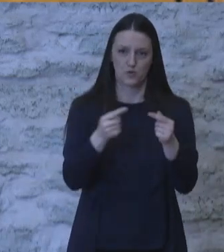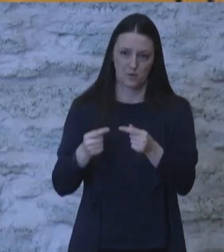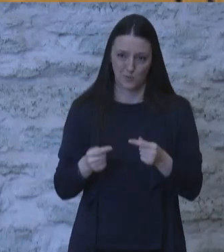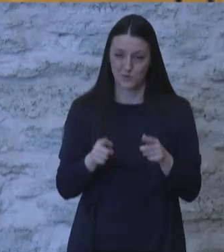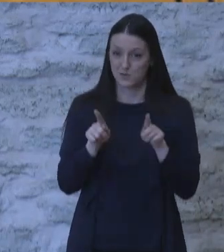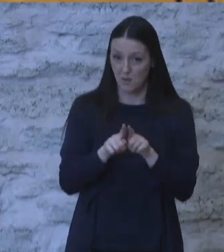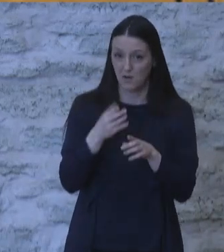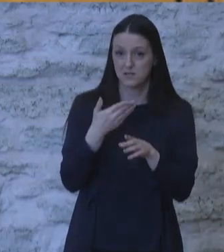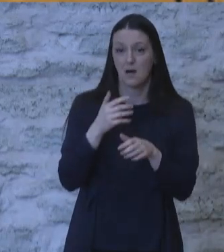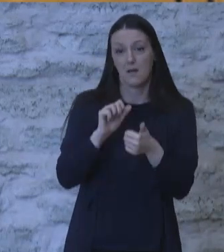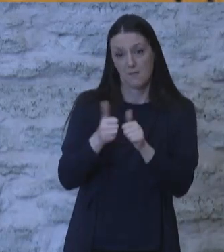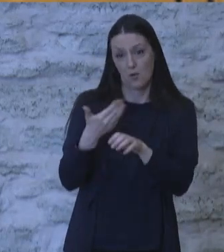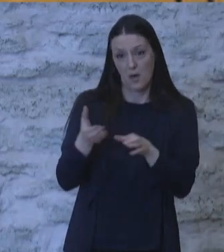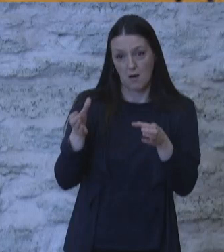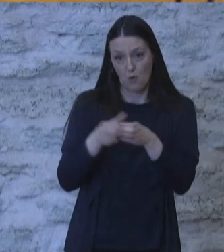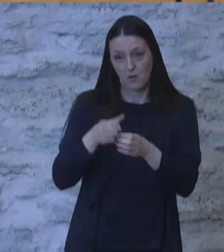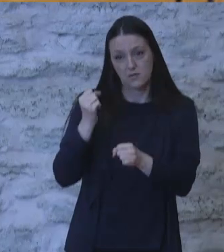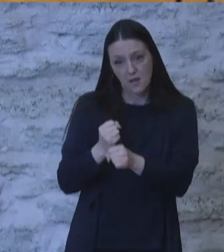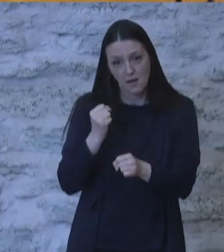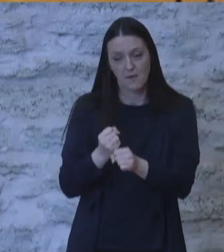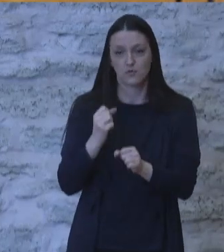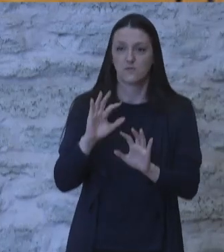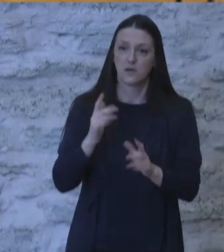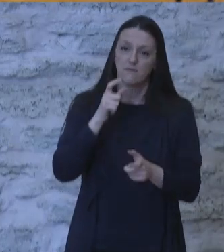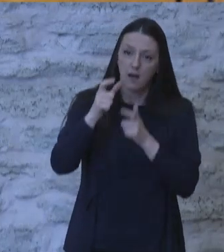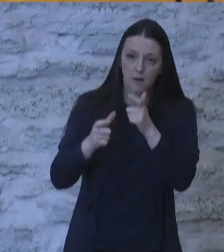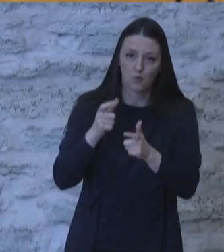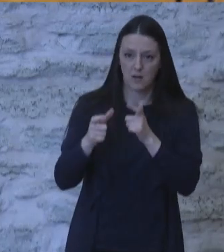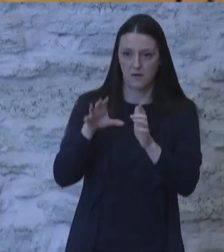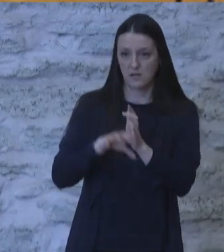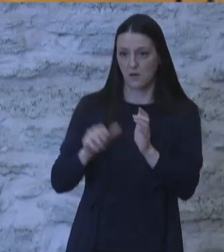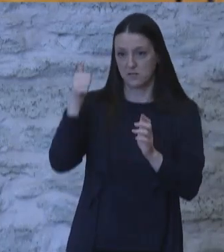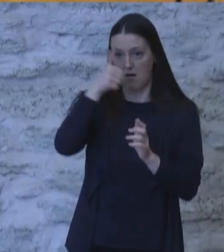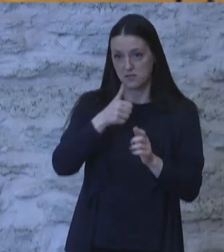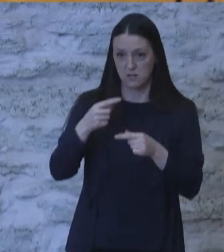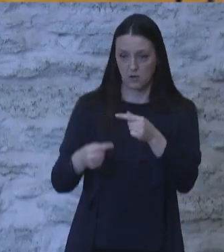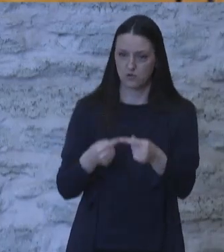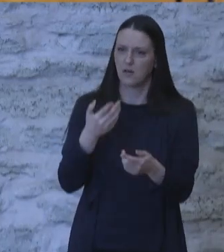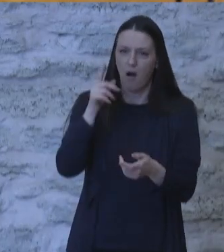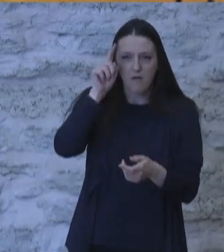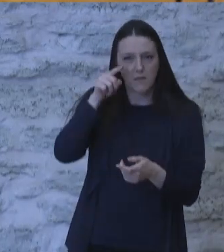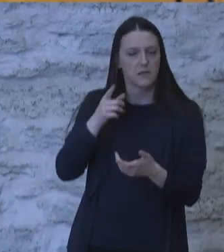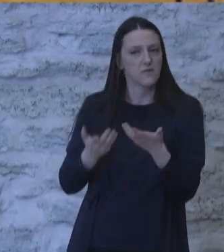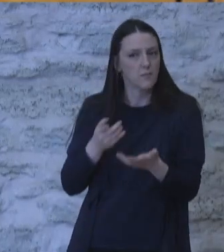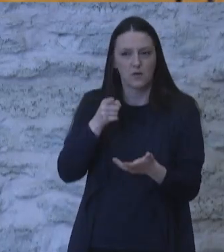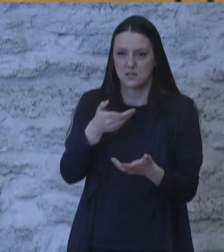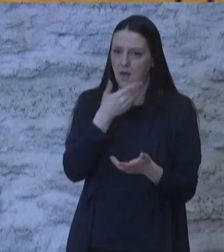erakondaste tegevus ja välja ütlemised viimas aasta jooksul võimaldavad kahtlustada, et äkki pole tegemist kokkusatumusega.